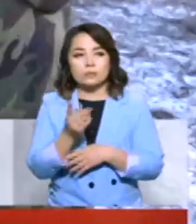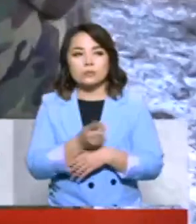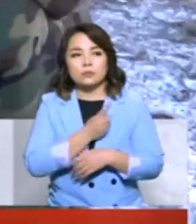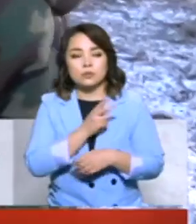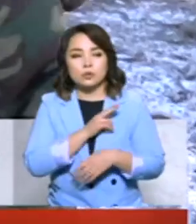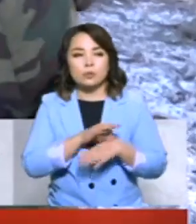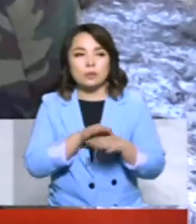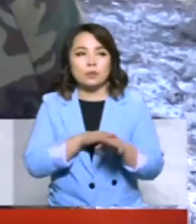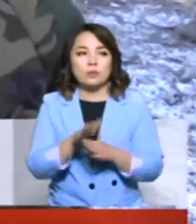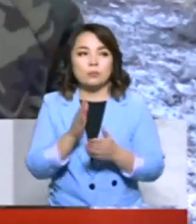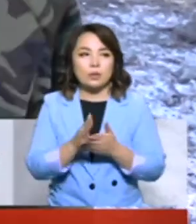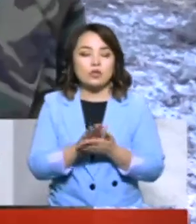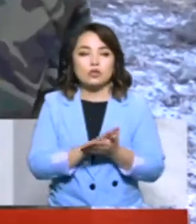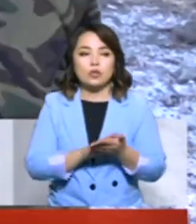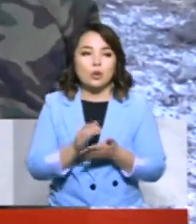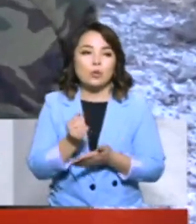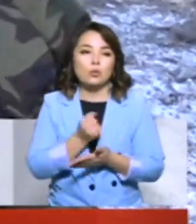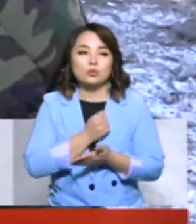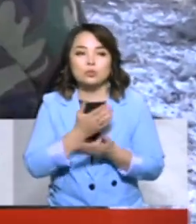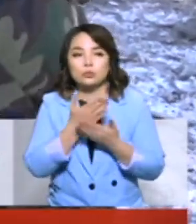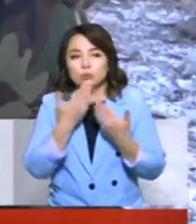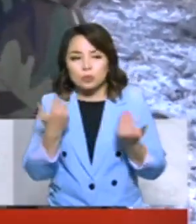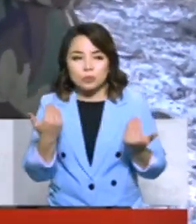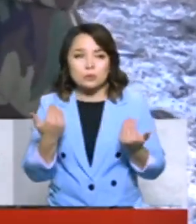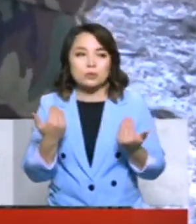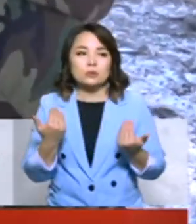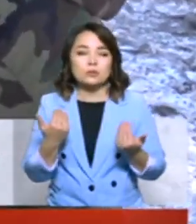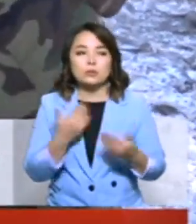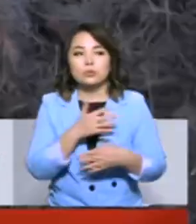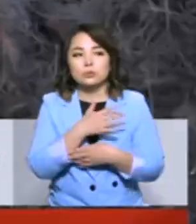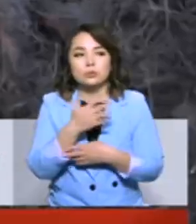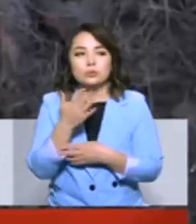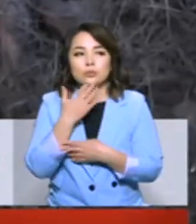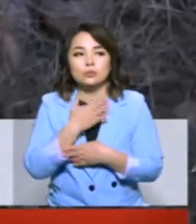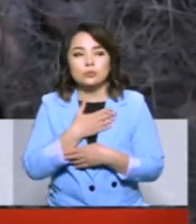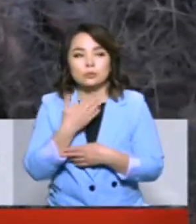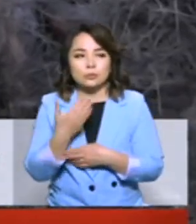жұмыс істеймін. Оған ешқандай өкінішім жоқ. Орманды жақсы көреміз.